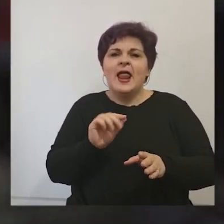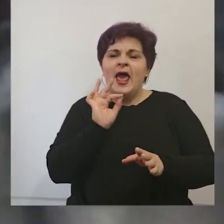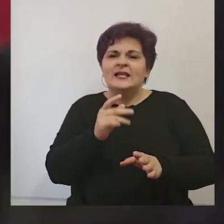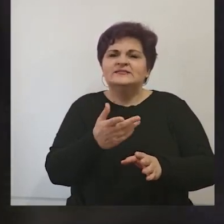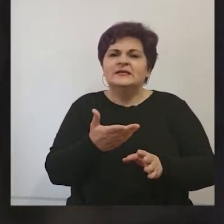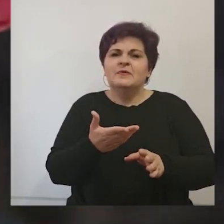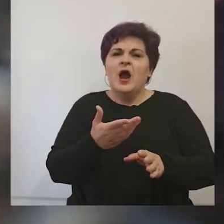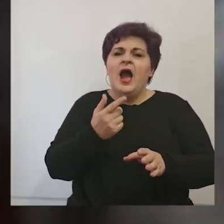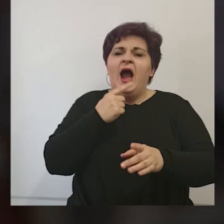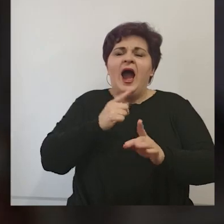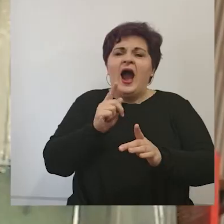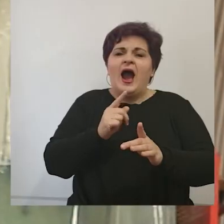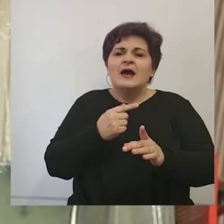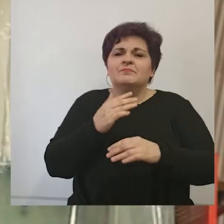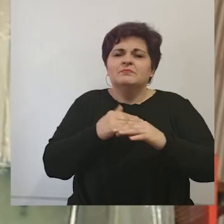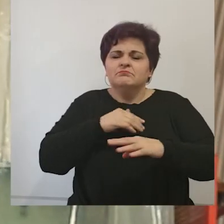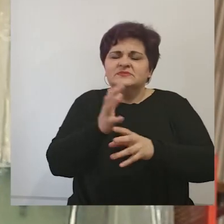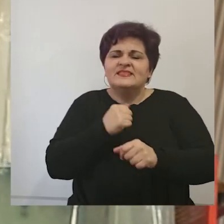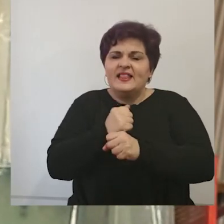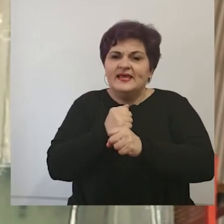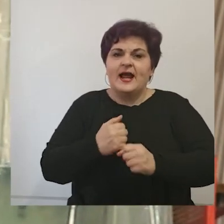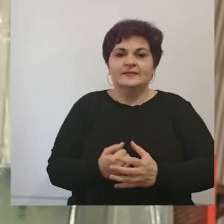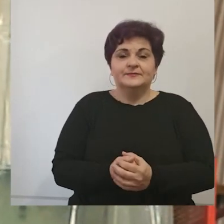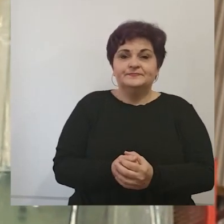mi dovozimo sve i mi odrađujemo pripremu za dalji rad.